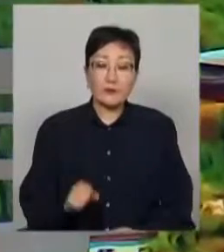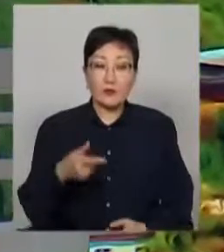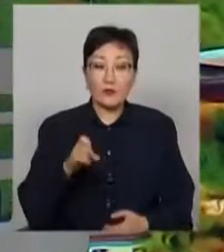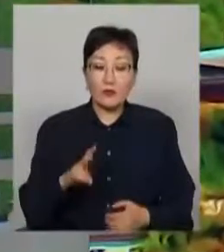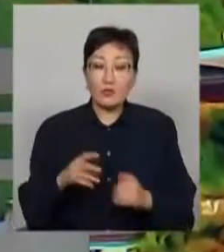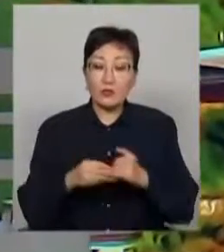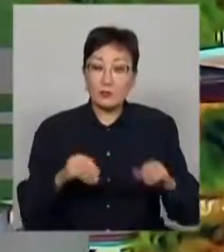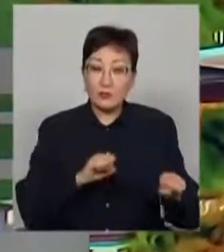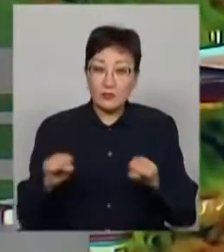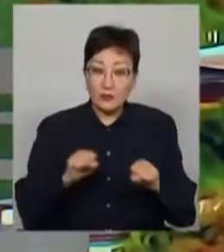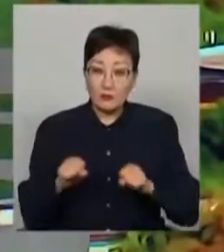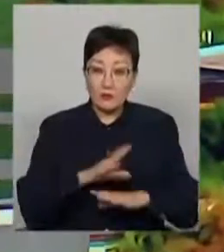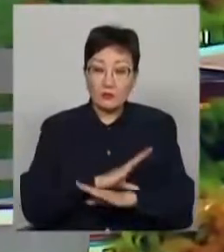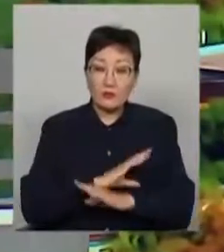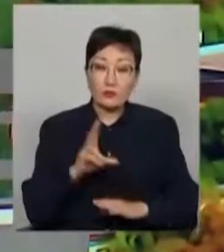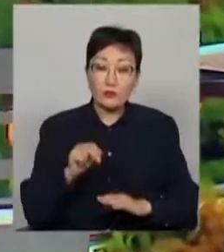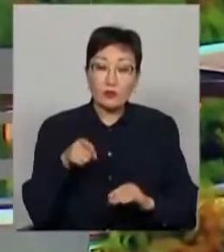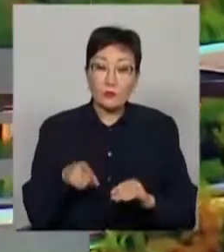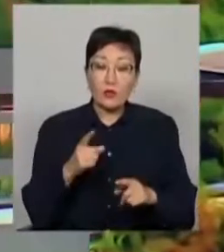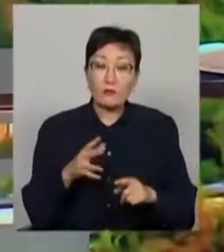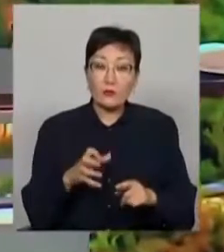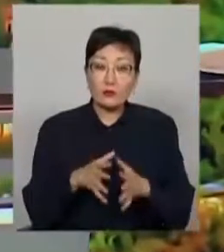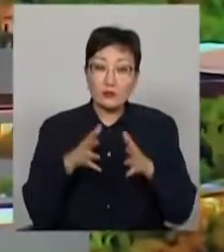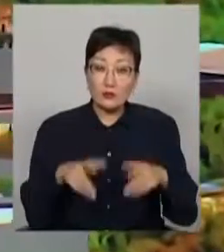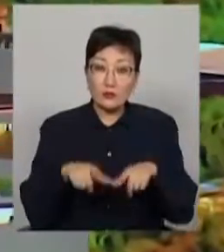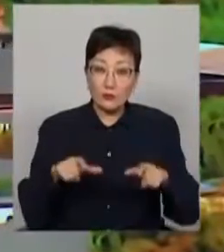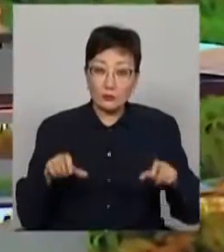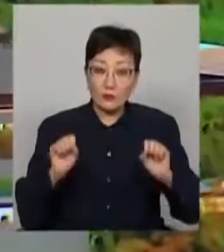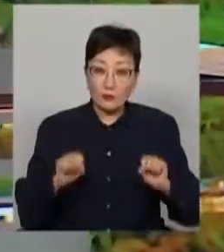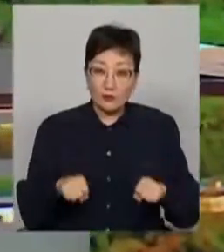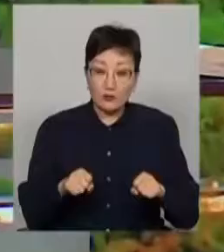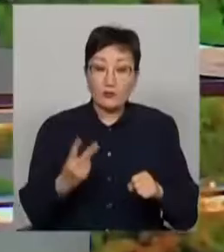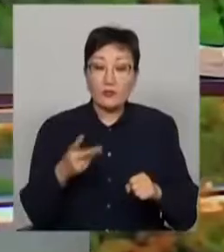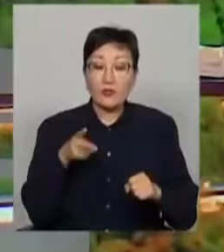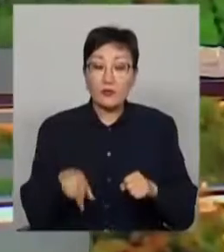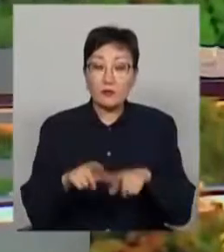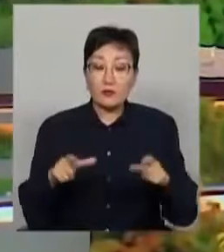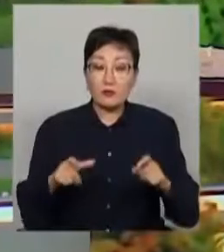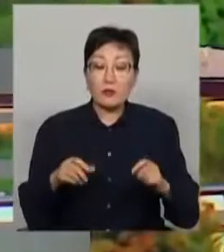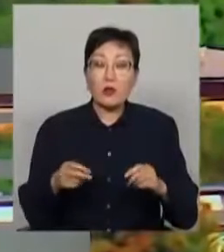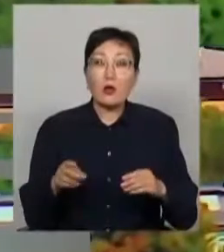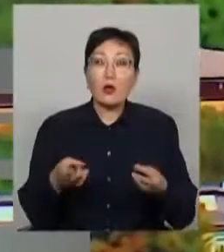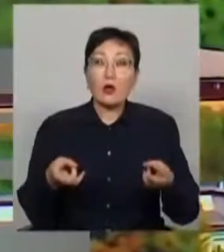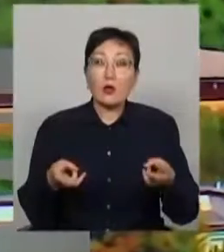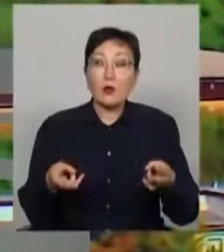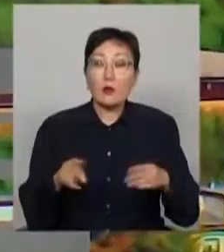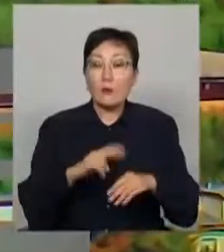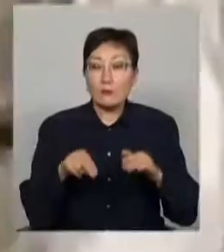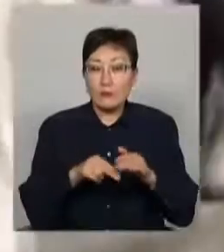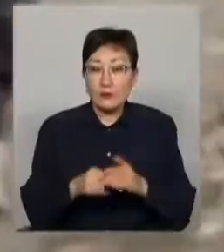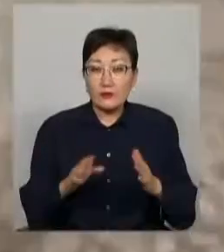Ауғанстандағы жер сілкінісінен қаза болғандардың саны 1500 адамнан асуы мүмкін. Тағы 2000 азаматтың үйінде астында қалып түрлі